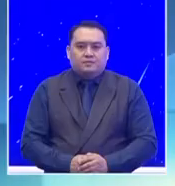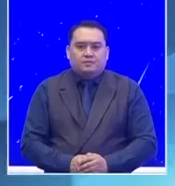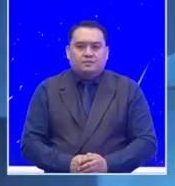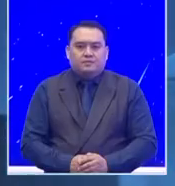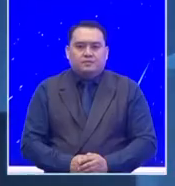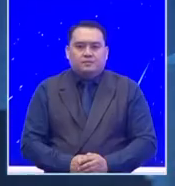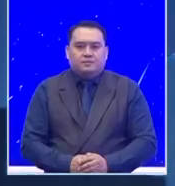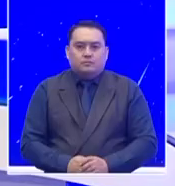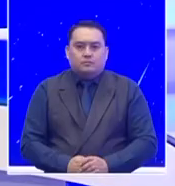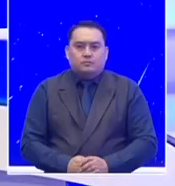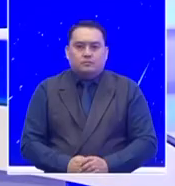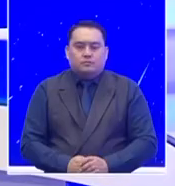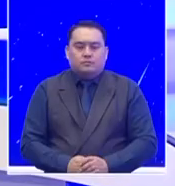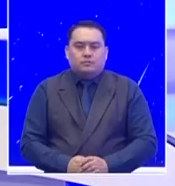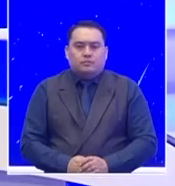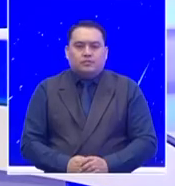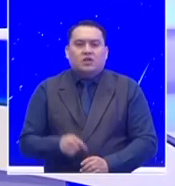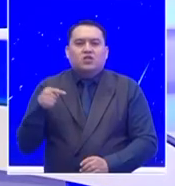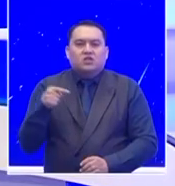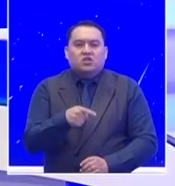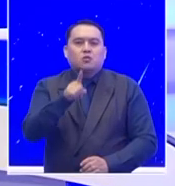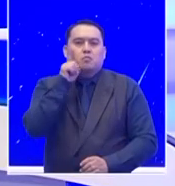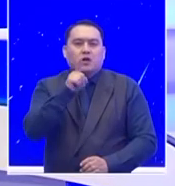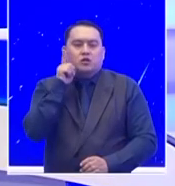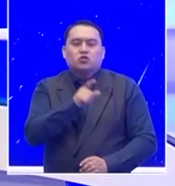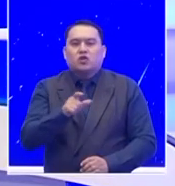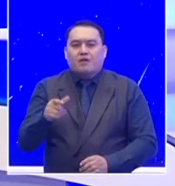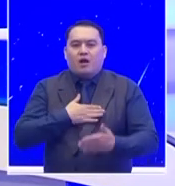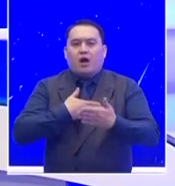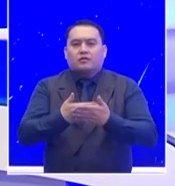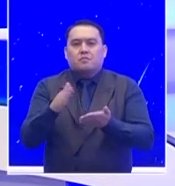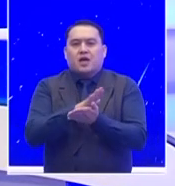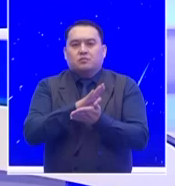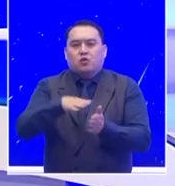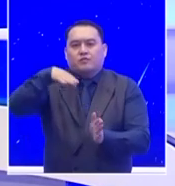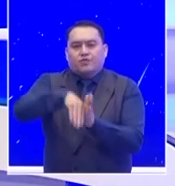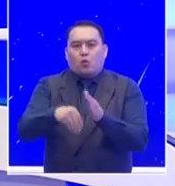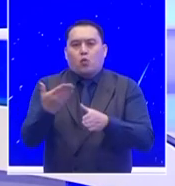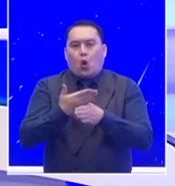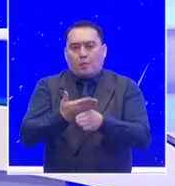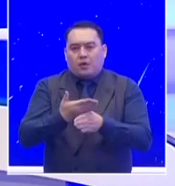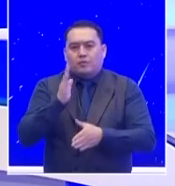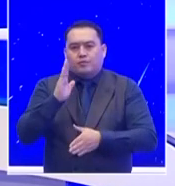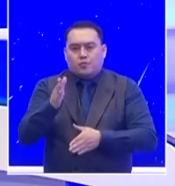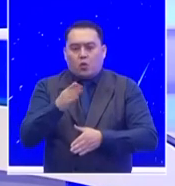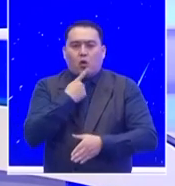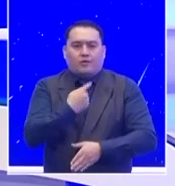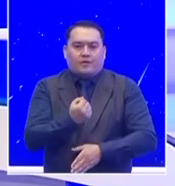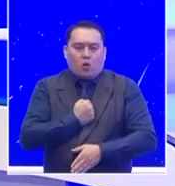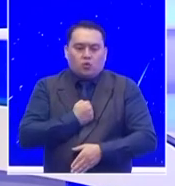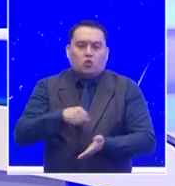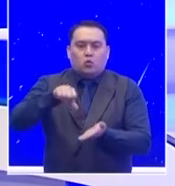телеканал ЖТСУ. Около 1000 волонтеров Алматинской области вовлекут в работу с фронтовиками